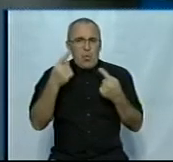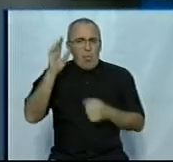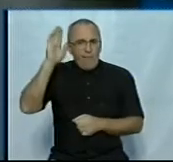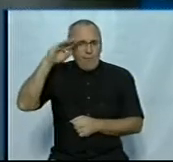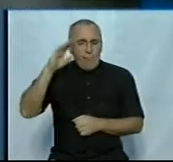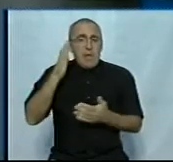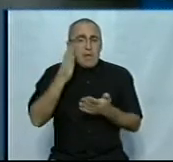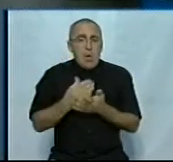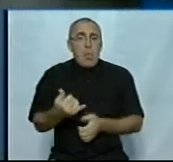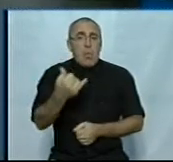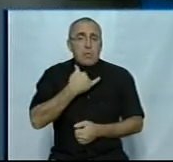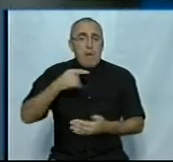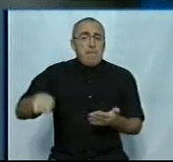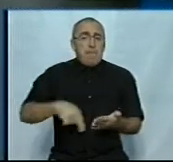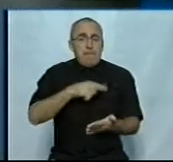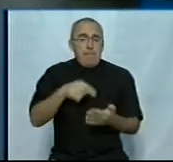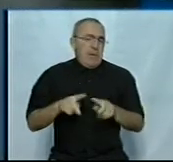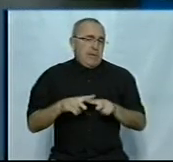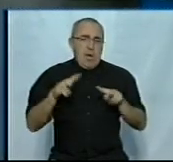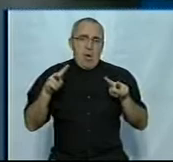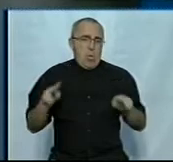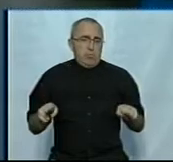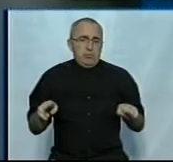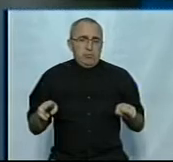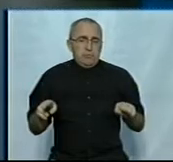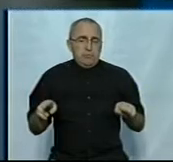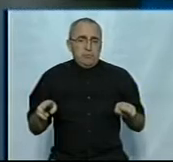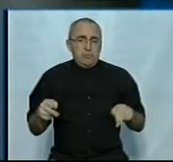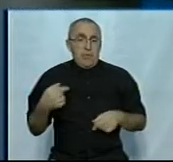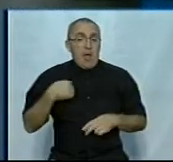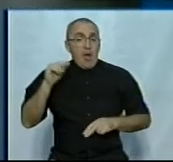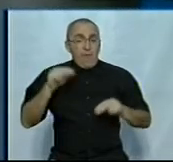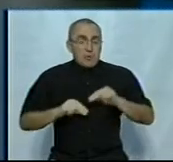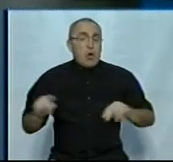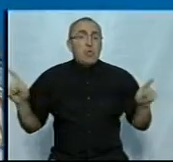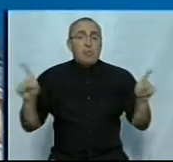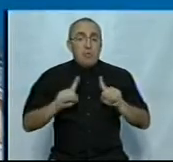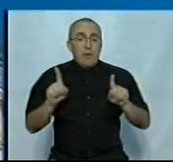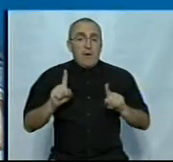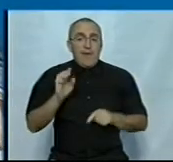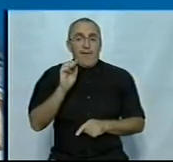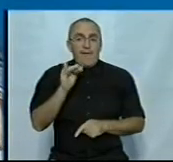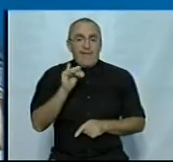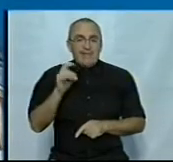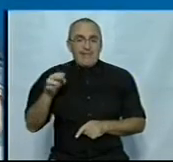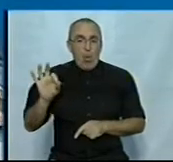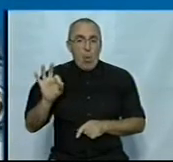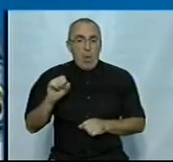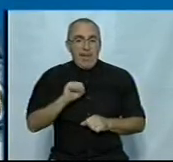є в нашому місті також. І я вважаю, що фізіотерапія